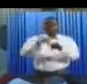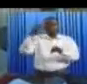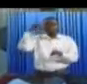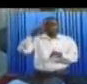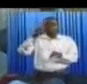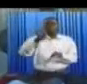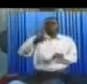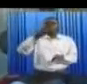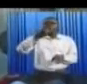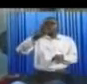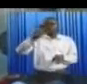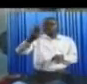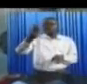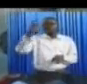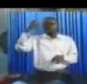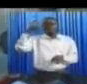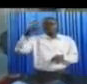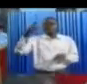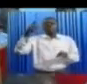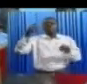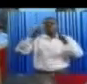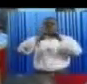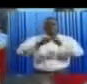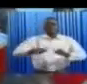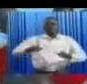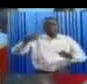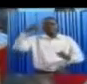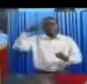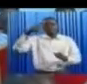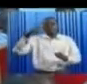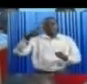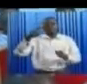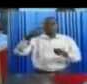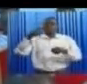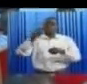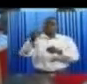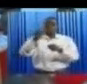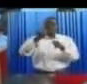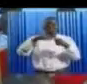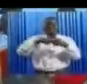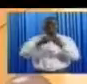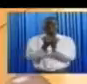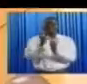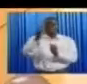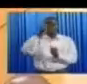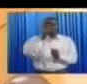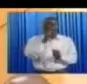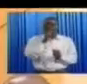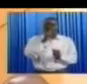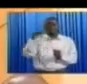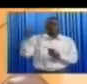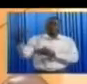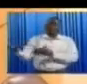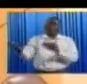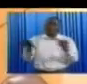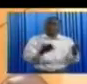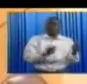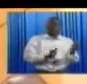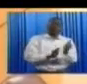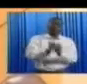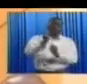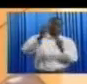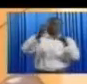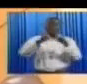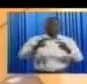brut par rapport au secteur de l'artisanat. Et pour le secteur privé, d'une manière globale, bon, vous savez que c'est ce secteur privé qui apporte plus de valeur